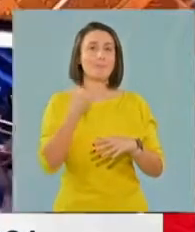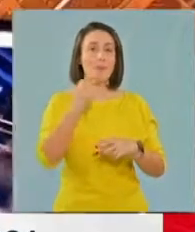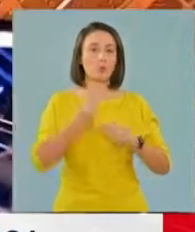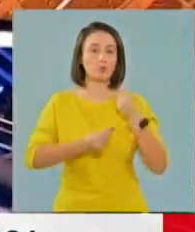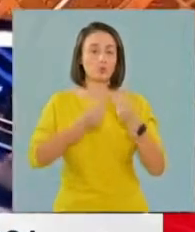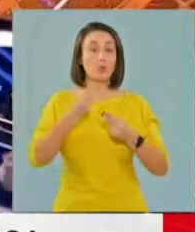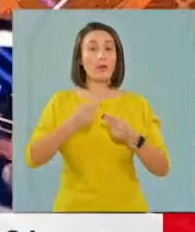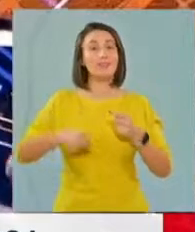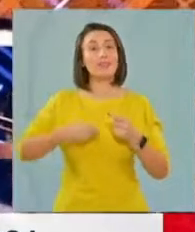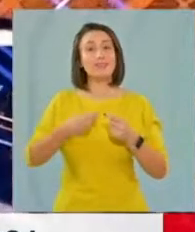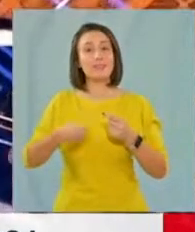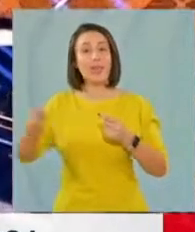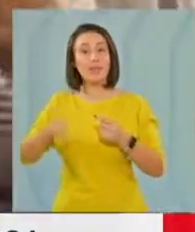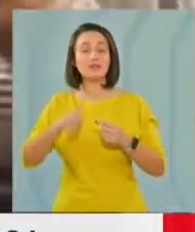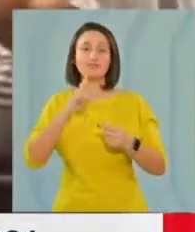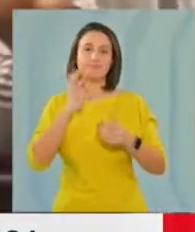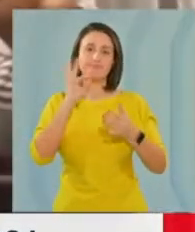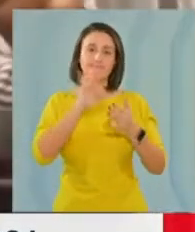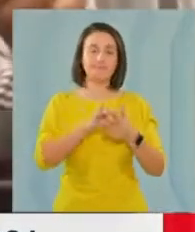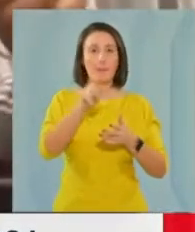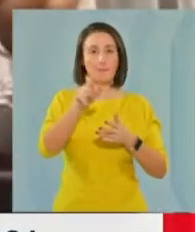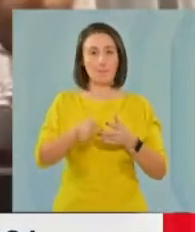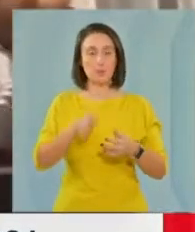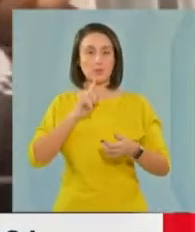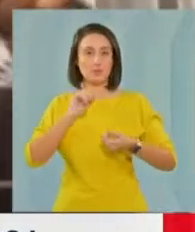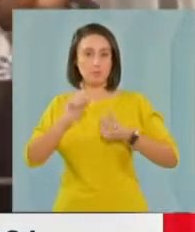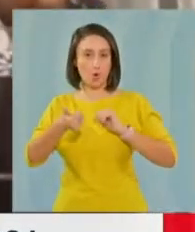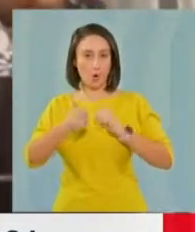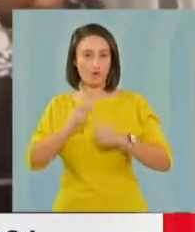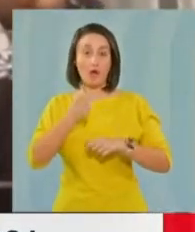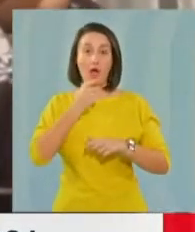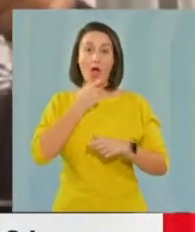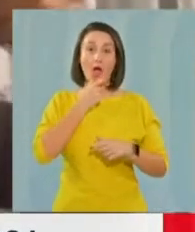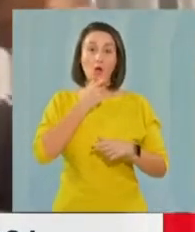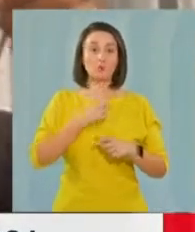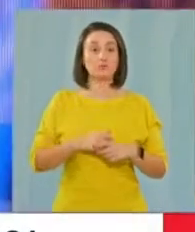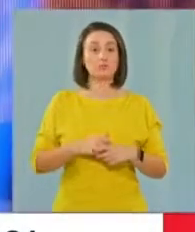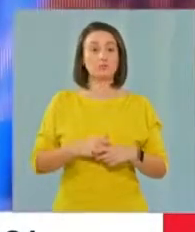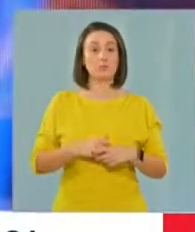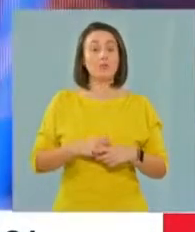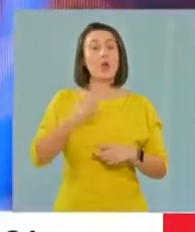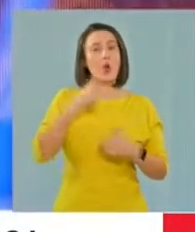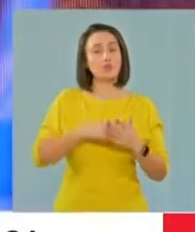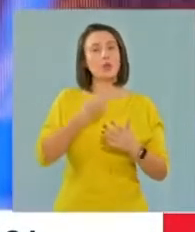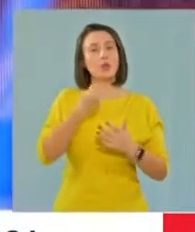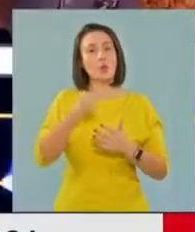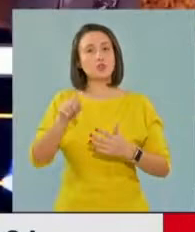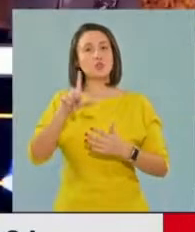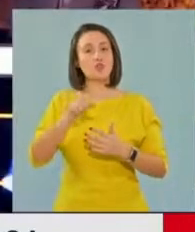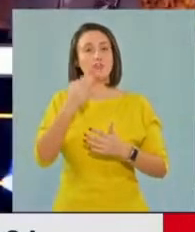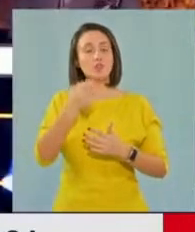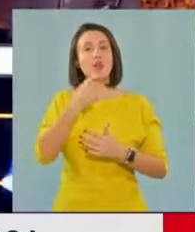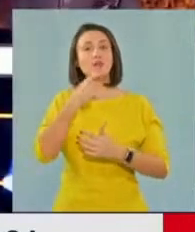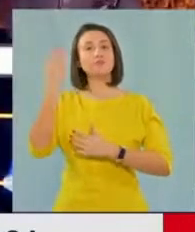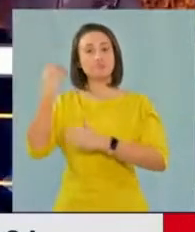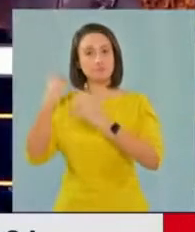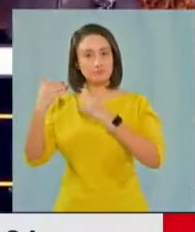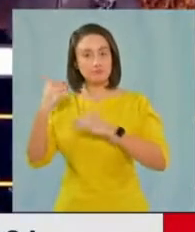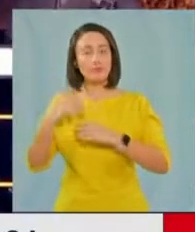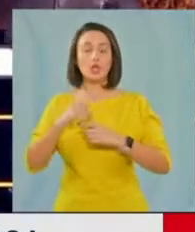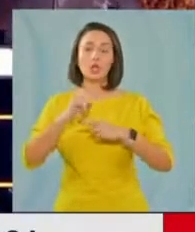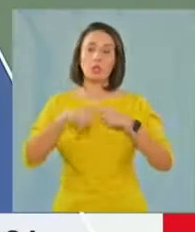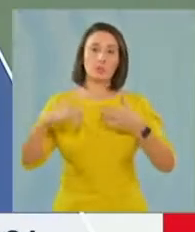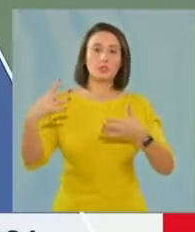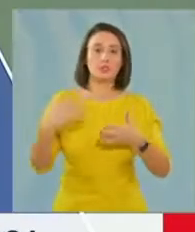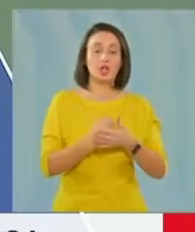fost desemnată personalitatea sportivă a anului de la Virginia Wade în 1977. Totodată, după câștigarea US Open de